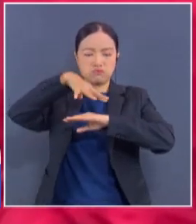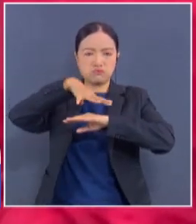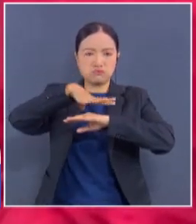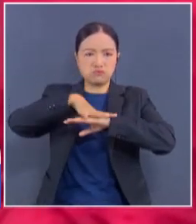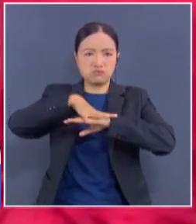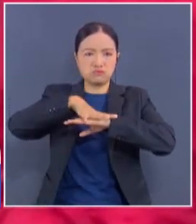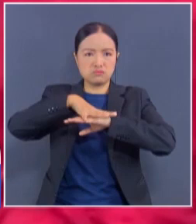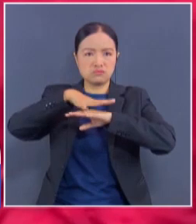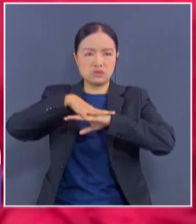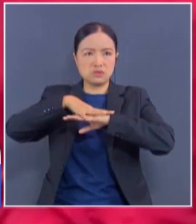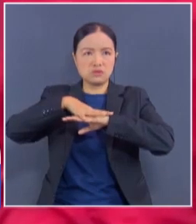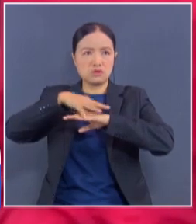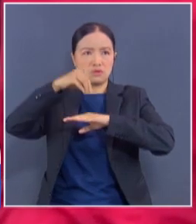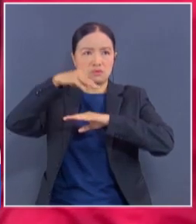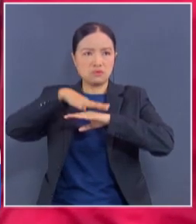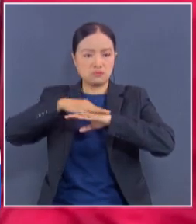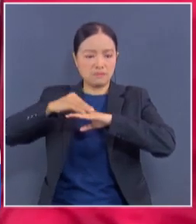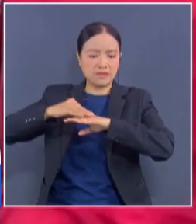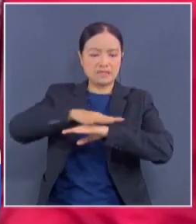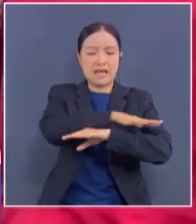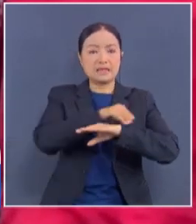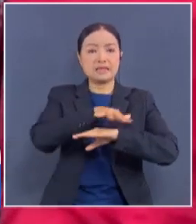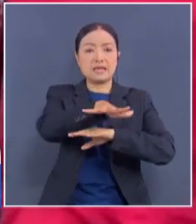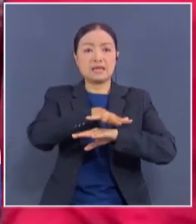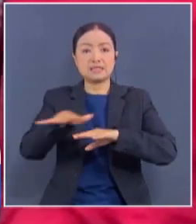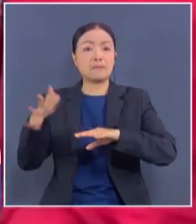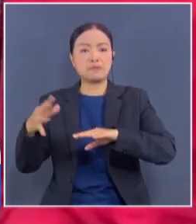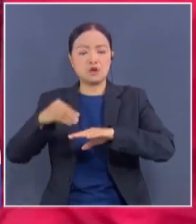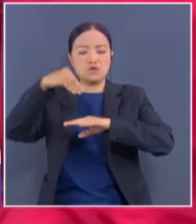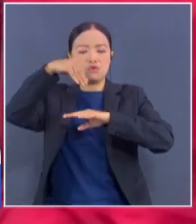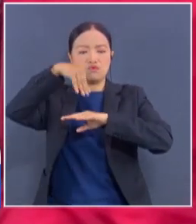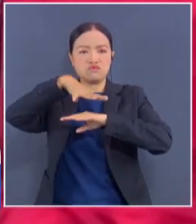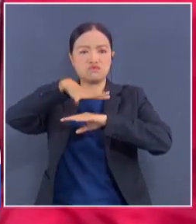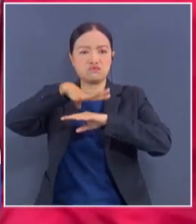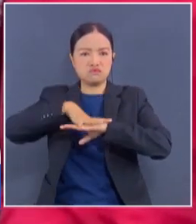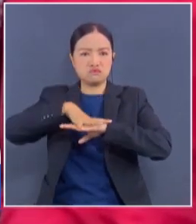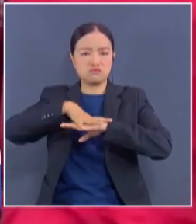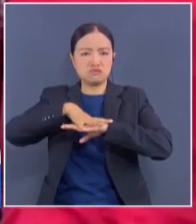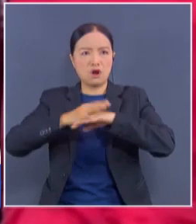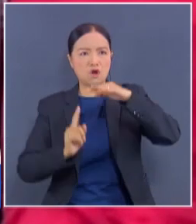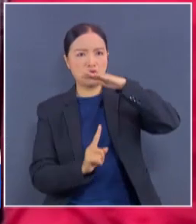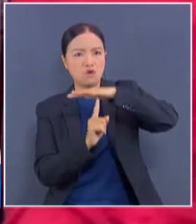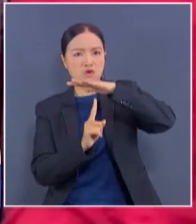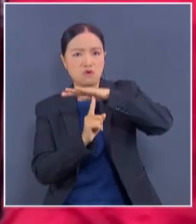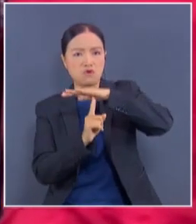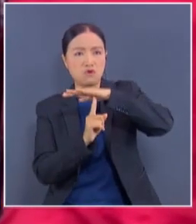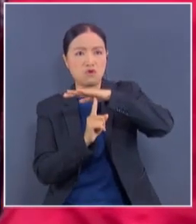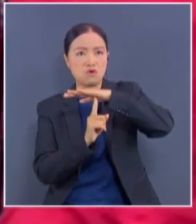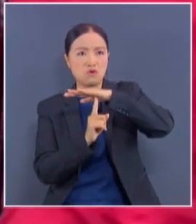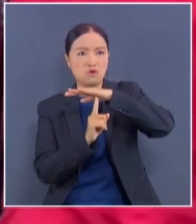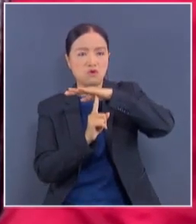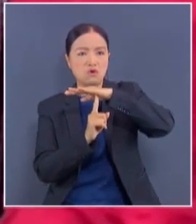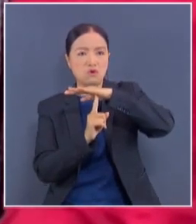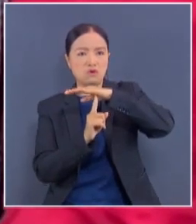วปุ๊บเนี่ยนะครับปูนมันจะพอไม่กระจายน้ำหนักมันจะอยู่ณจุดใดจุดหนึ่งซึ่งคานไอตัวคานรับน้ำ